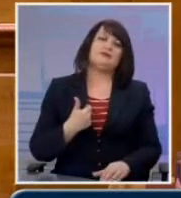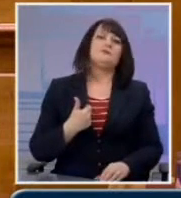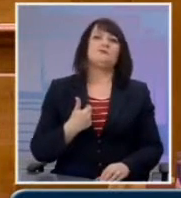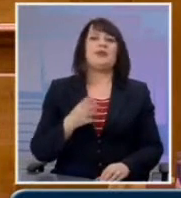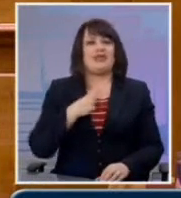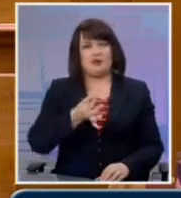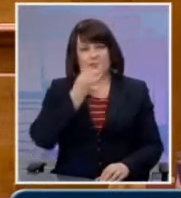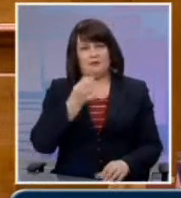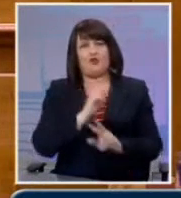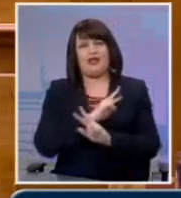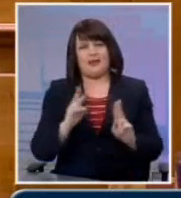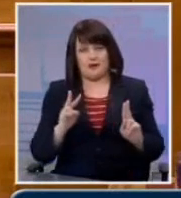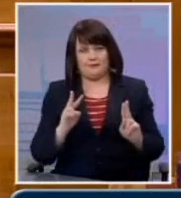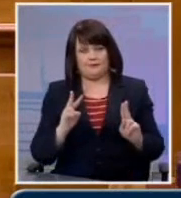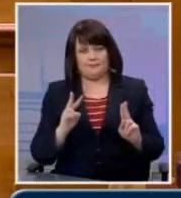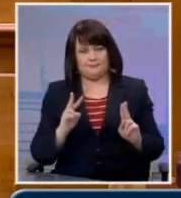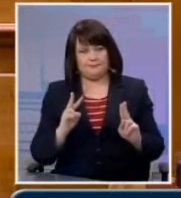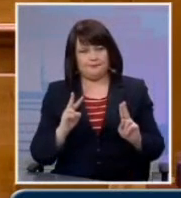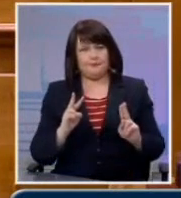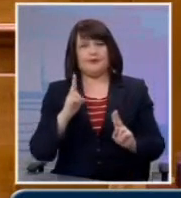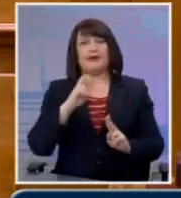θέλω να ξεκαθαρίσω ότι τα